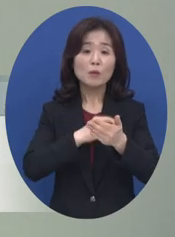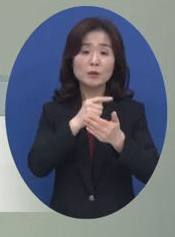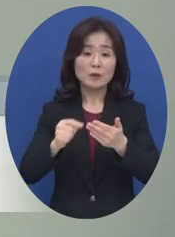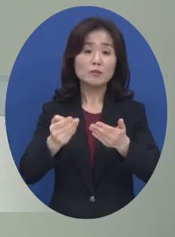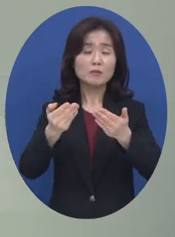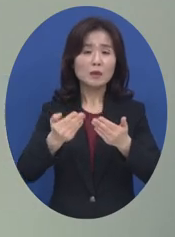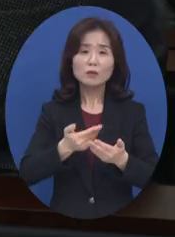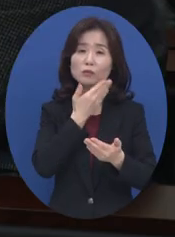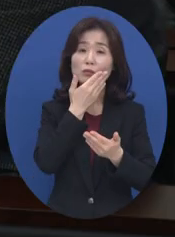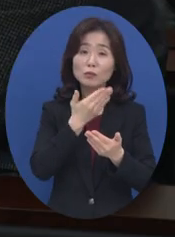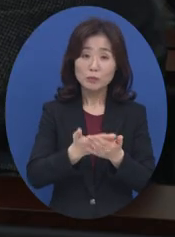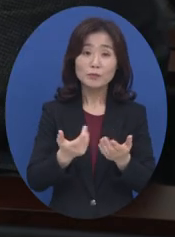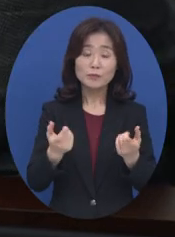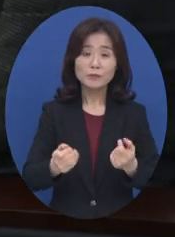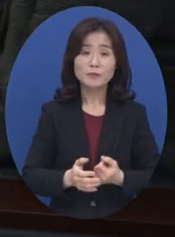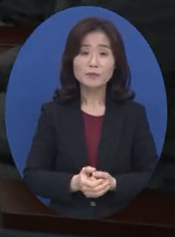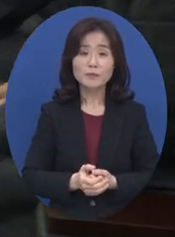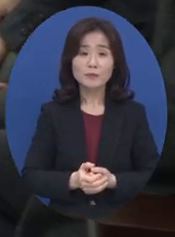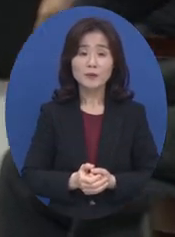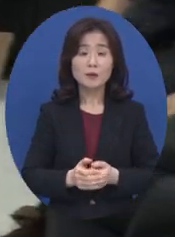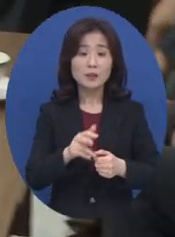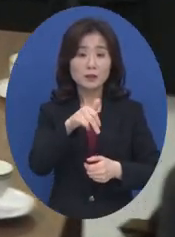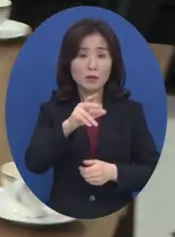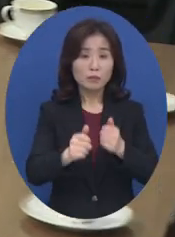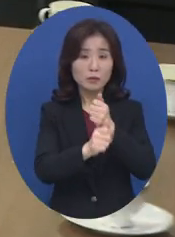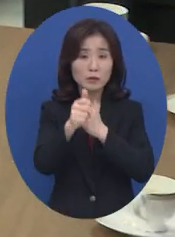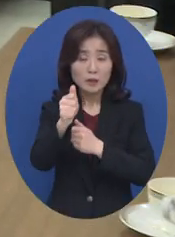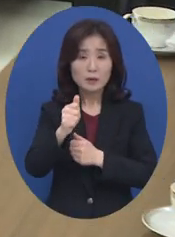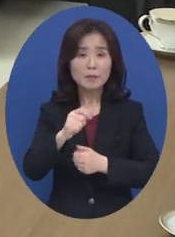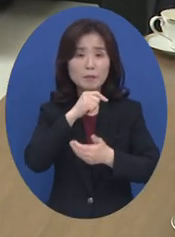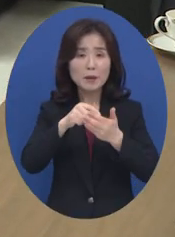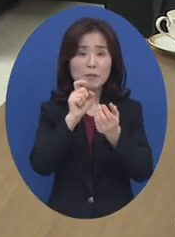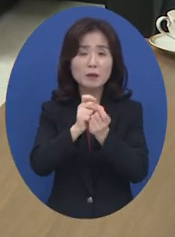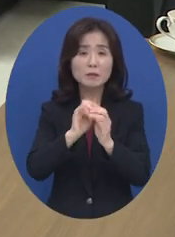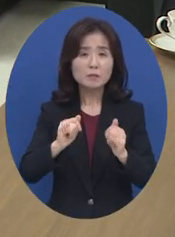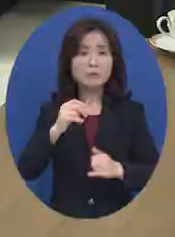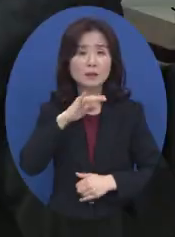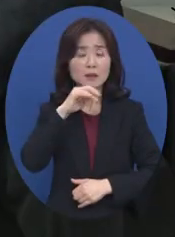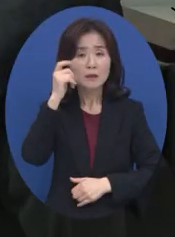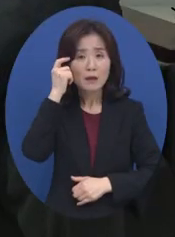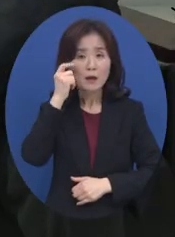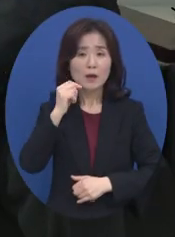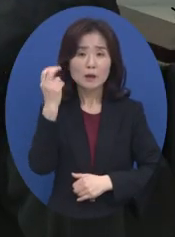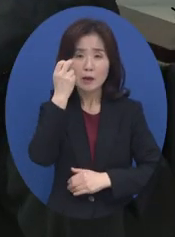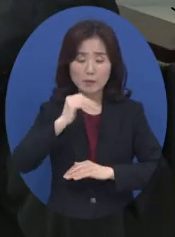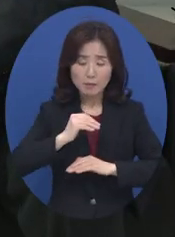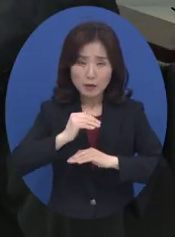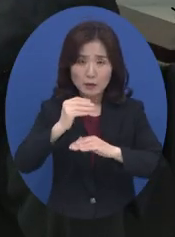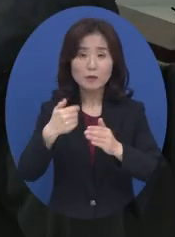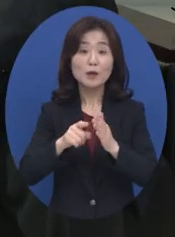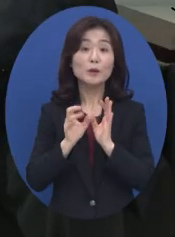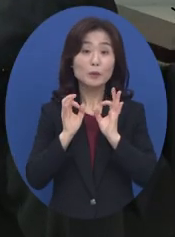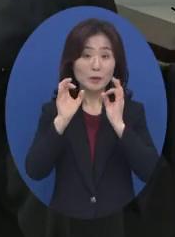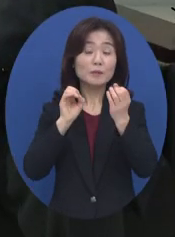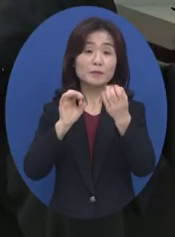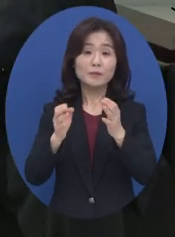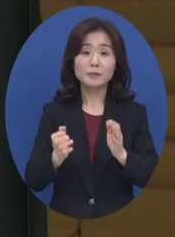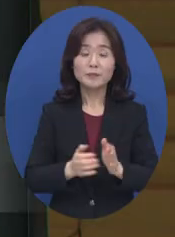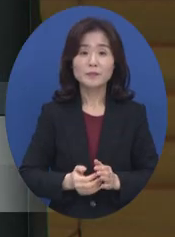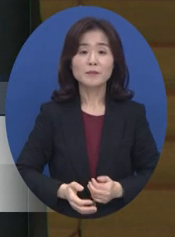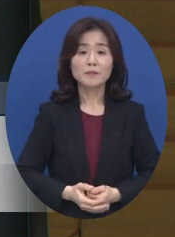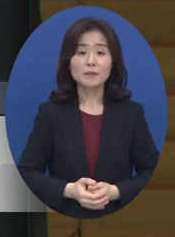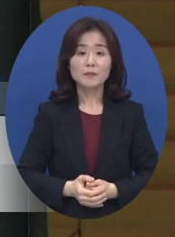것이 좀 하기 때문에 청구시 위원장은 피의자들의 나이를 고려해 조사가 빨리 진행될 수 있도록 노력하겠다 고 화답했습니다